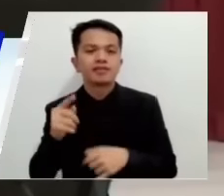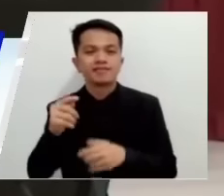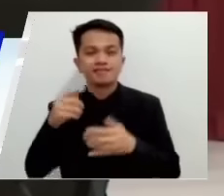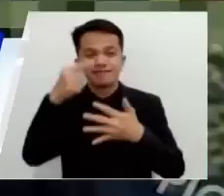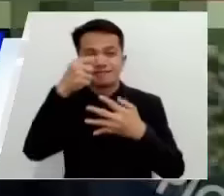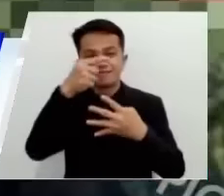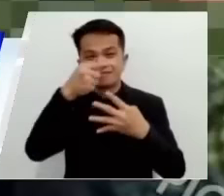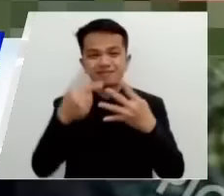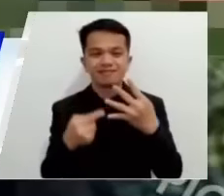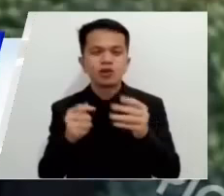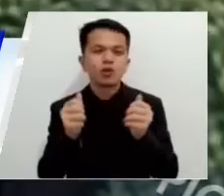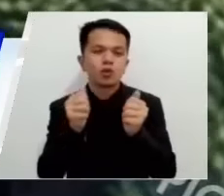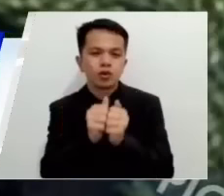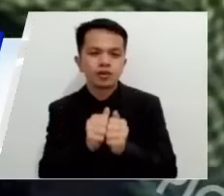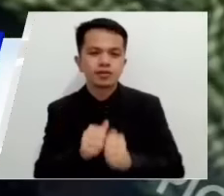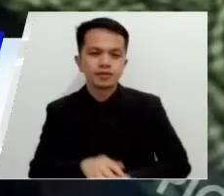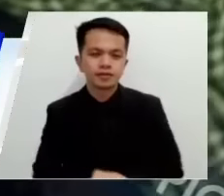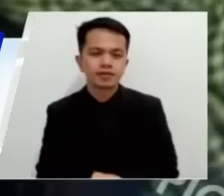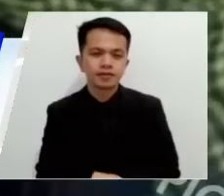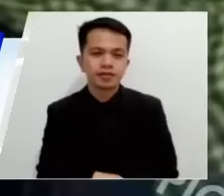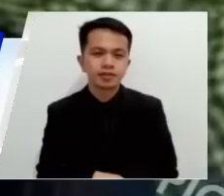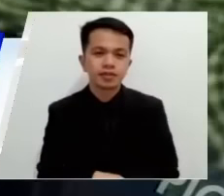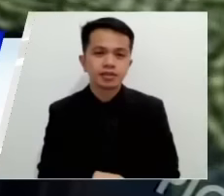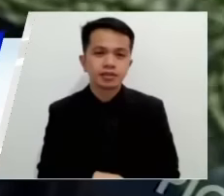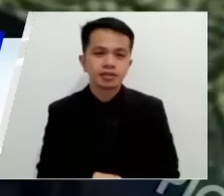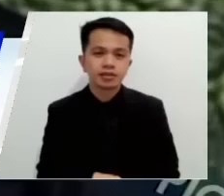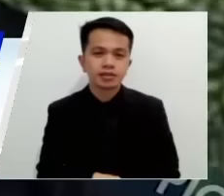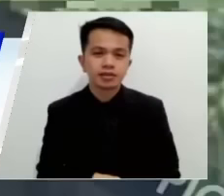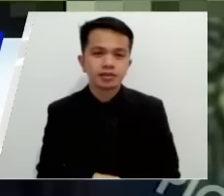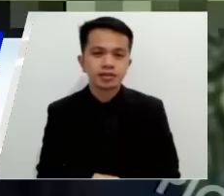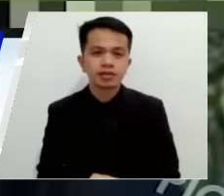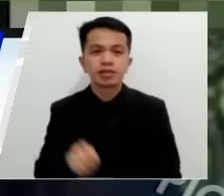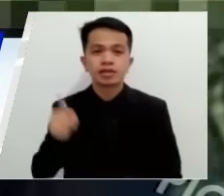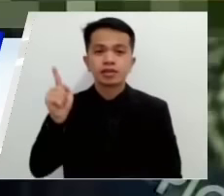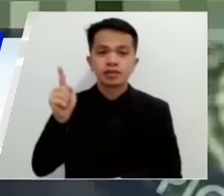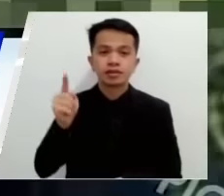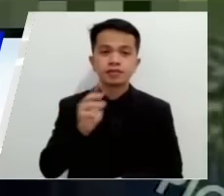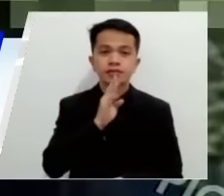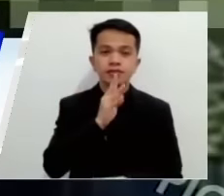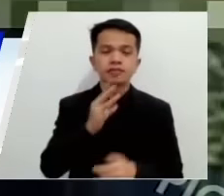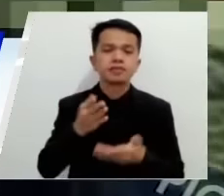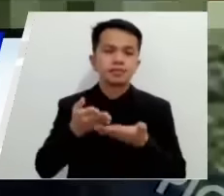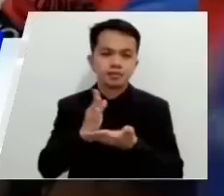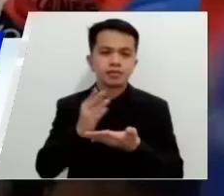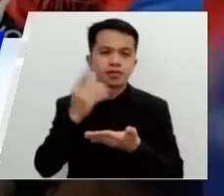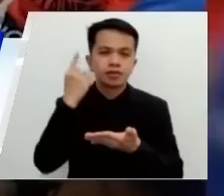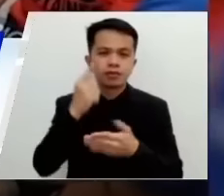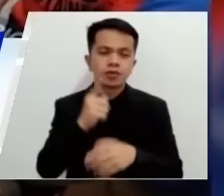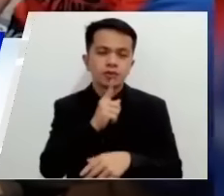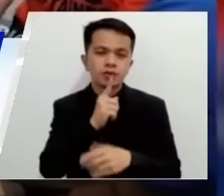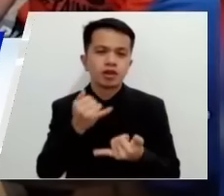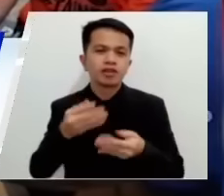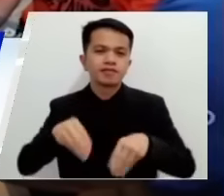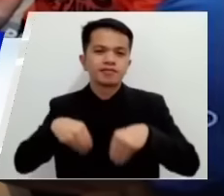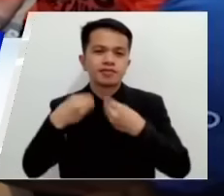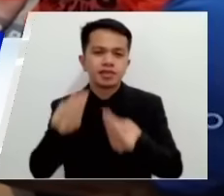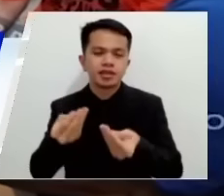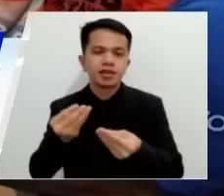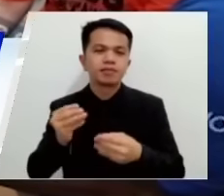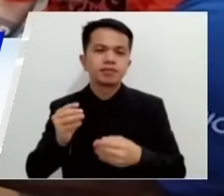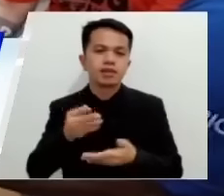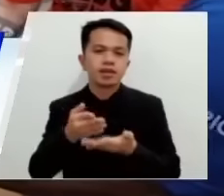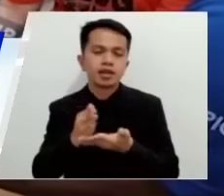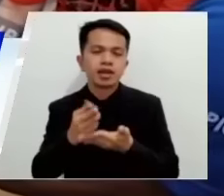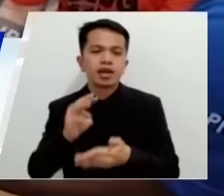Semanes. Bago nito, you have the right to remain silent. Binasahan sila ng Miranda rights at isinailalim sa booking